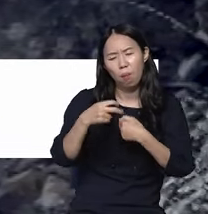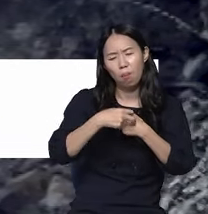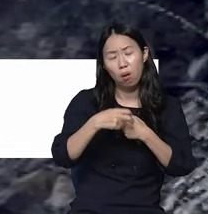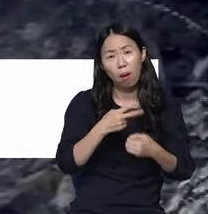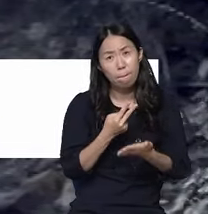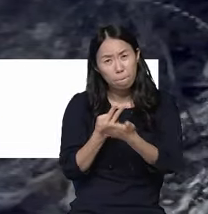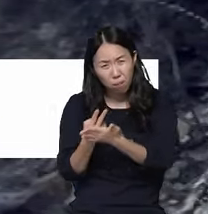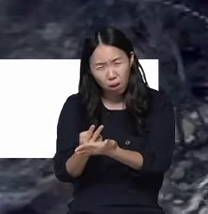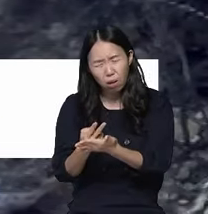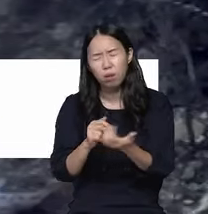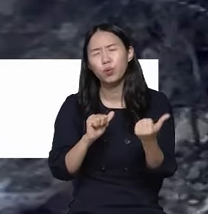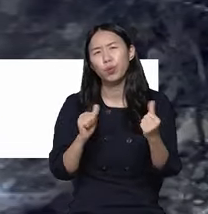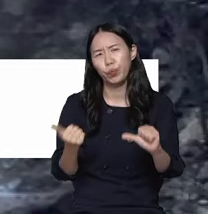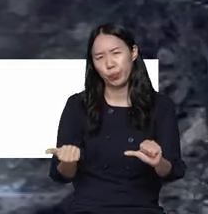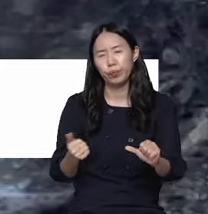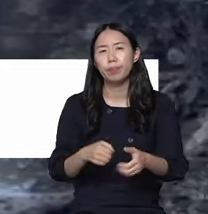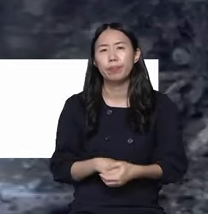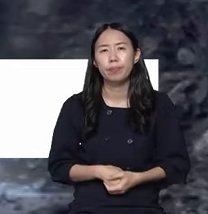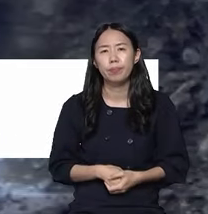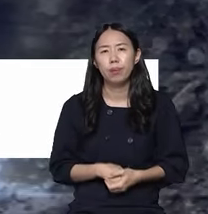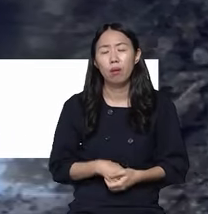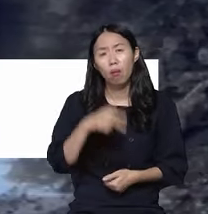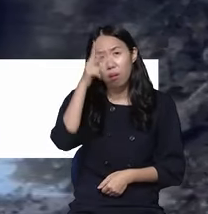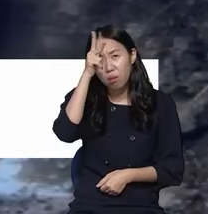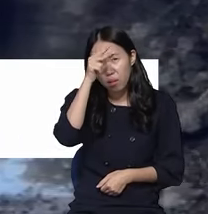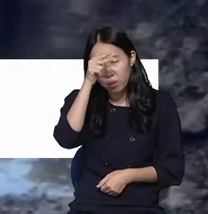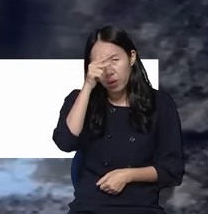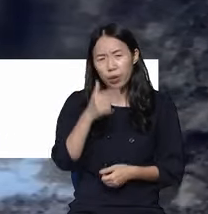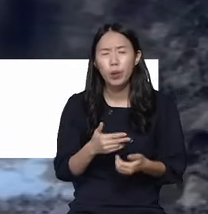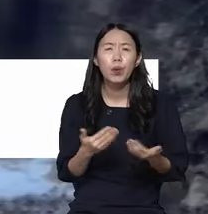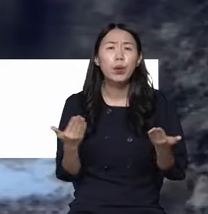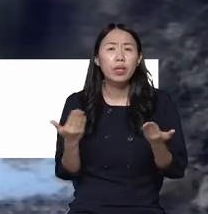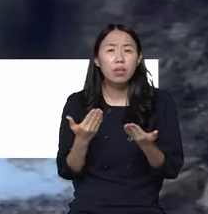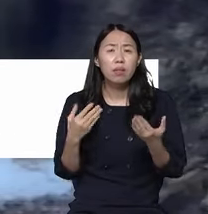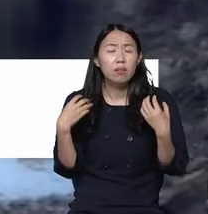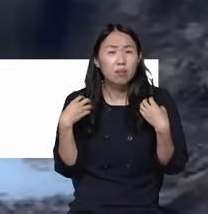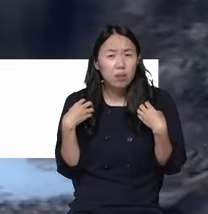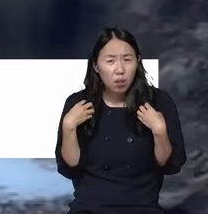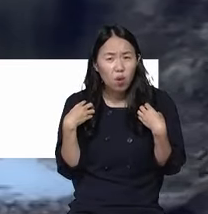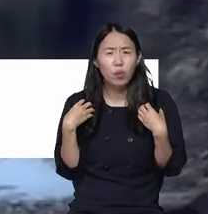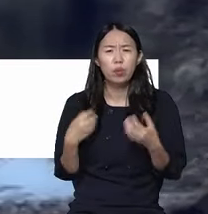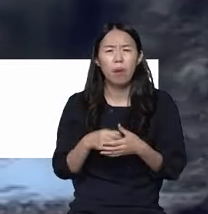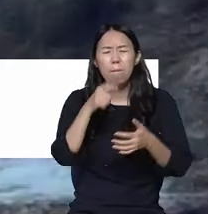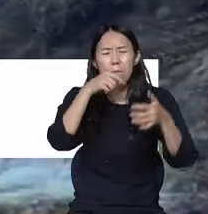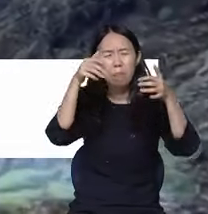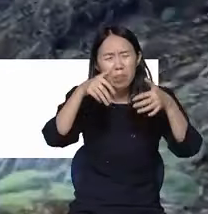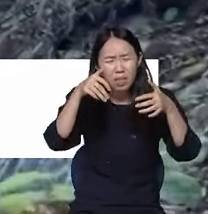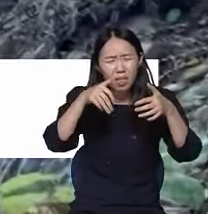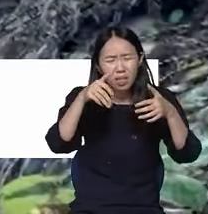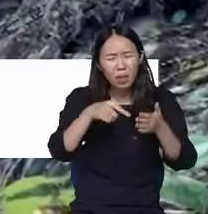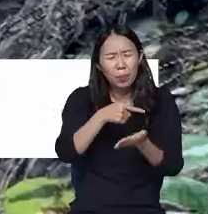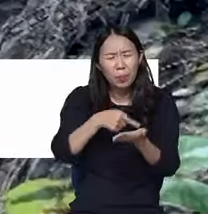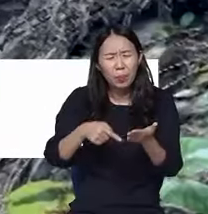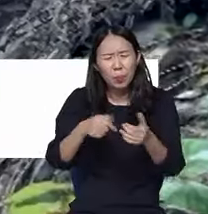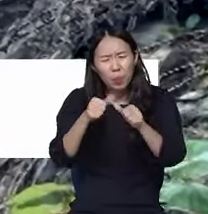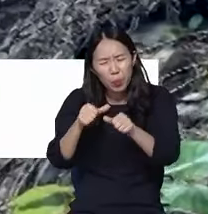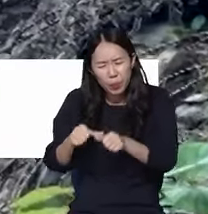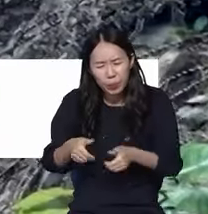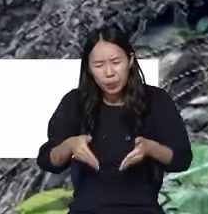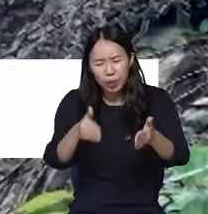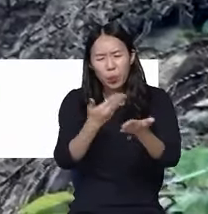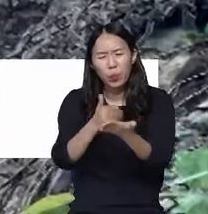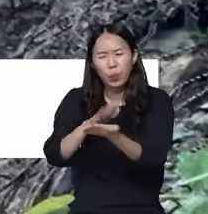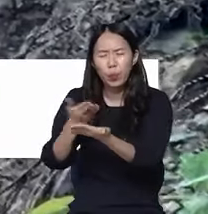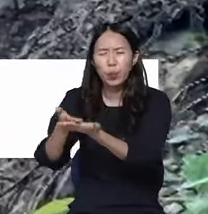병원으로 옮겨졌으나 숨졌습니다. 경찰과 노동당국은 집중호우로 유실된 도로를 복구하는 작업 중 사고가 난 것으로